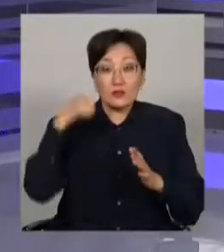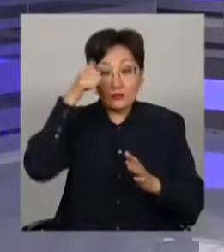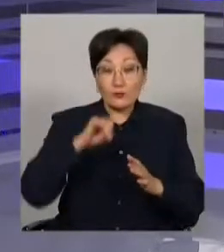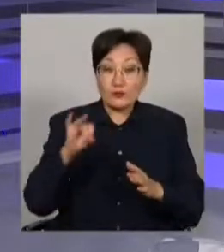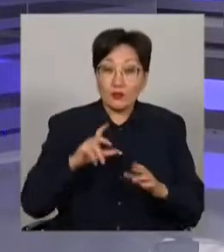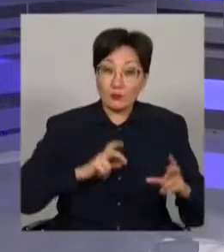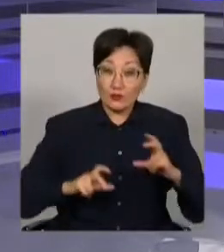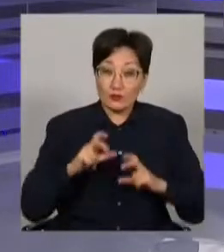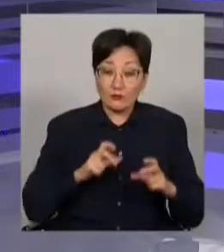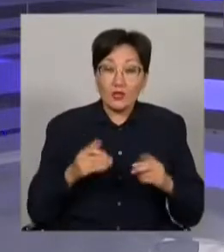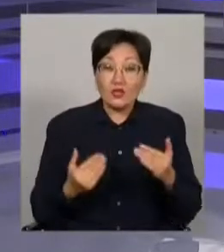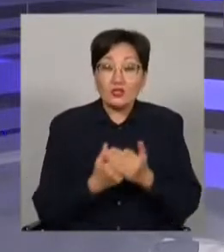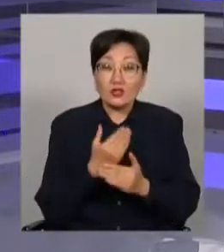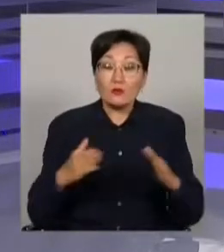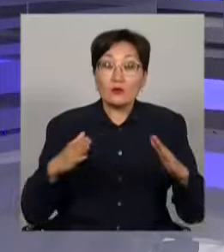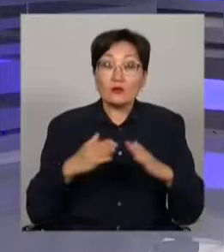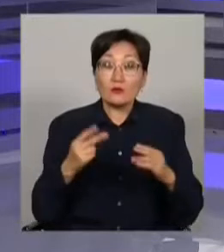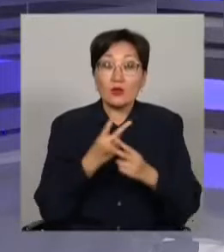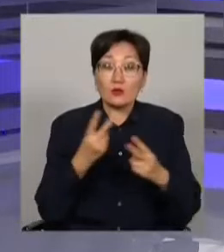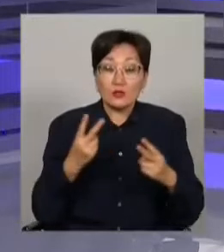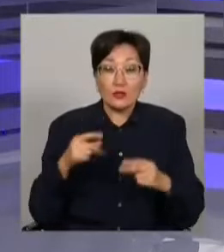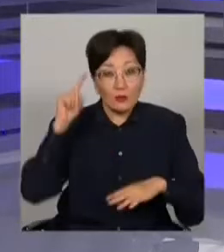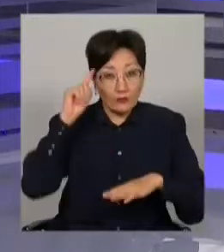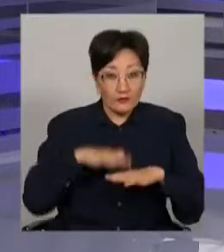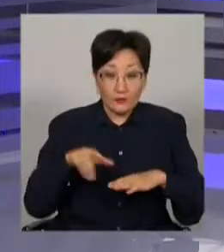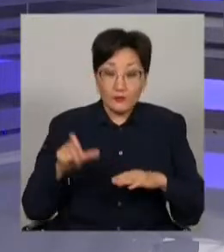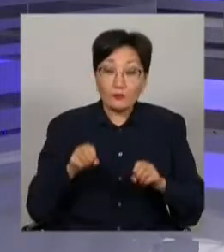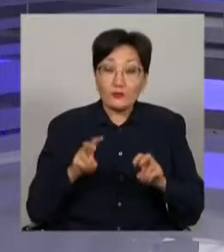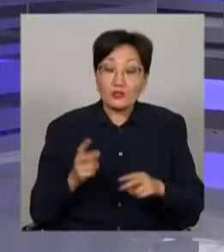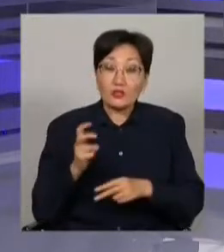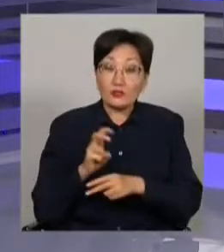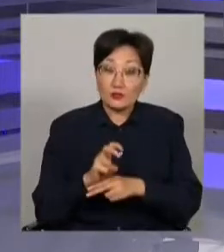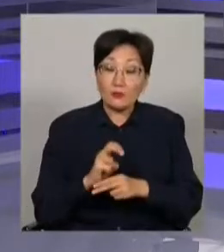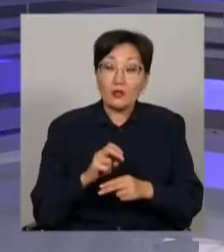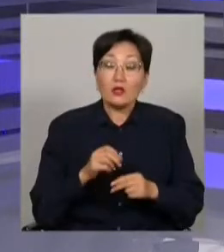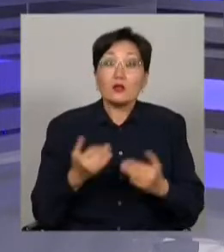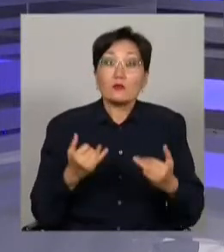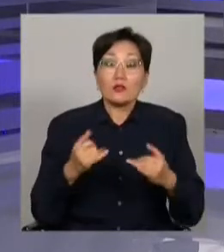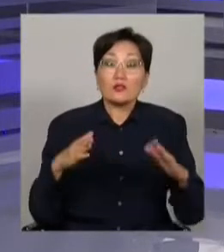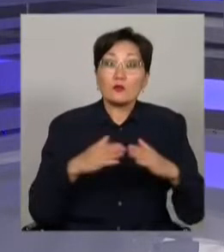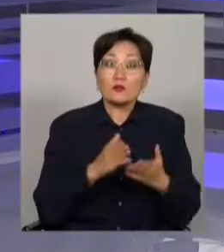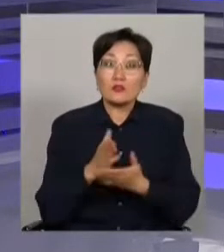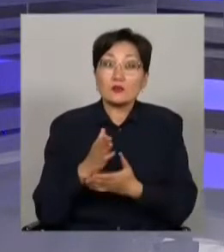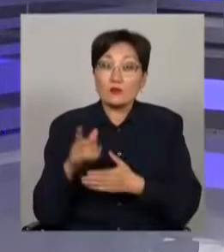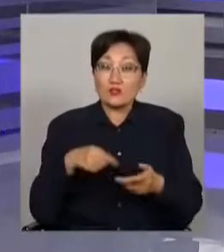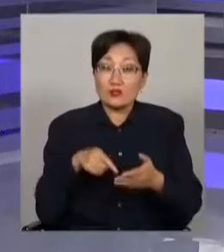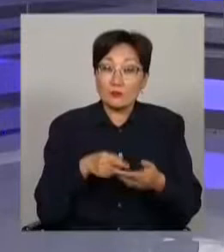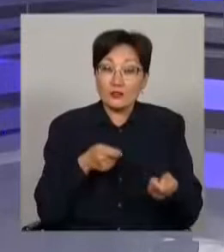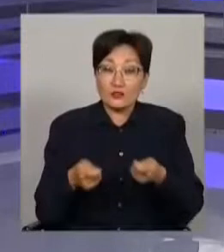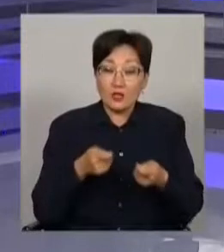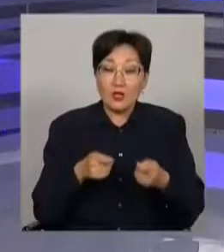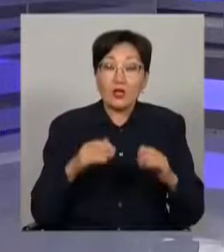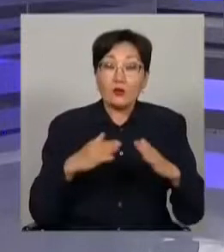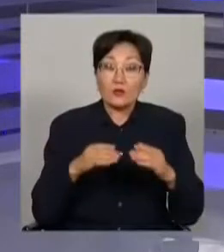бар оқу ордасының жаңаша кейпін көруге қала әкімі Ерболат Досаев арнайы келді. Заманауи ғимаратты аралаған мегаполис басшысы